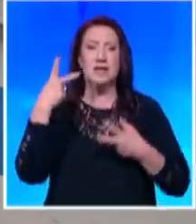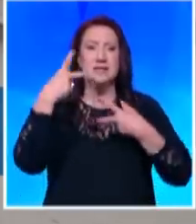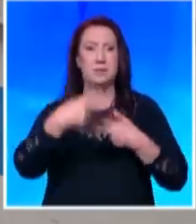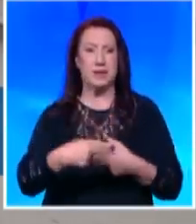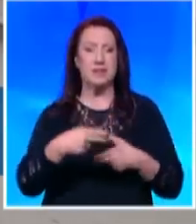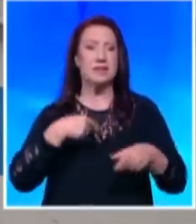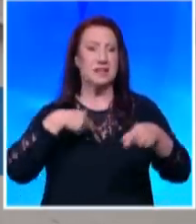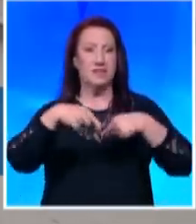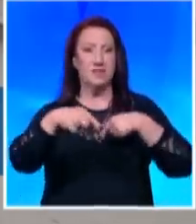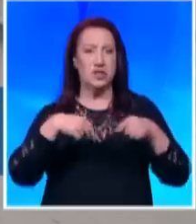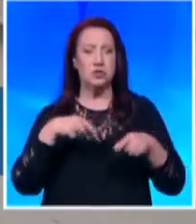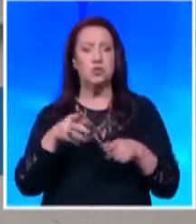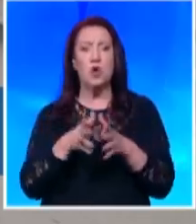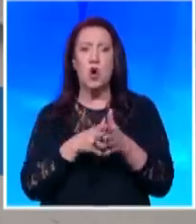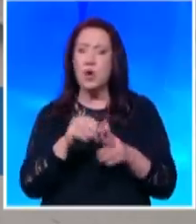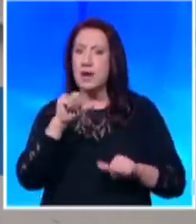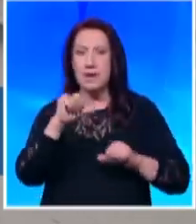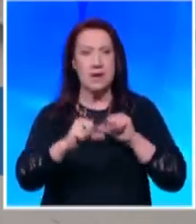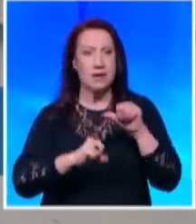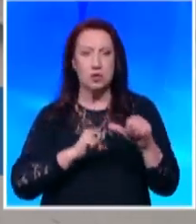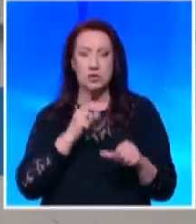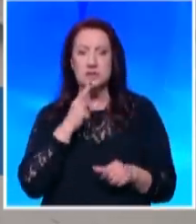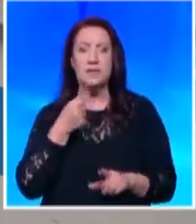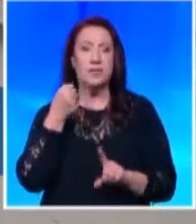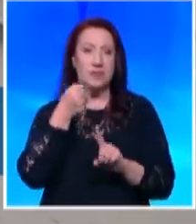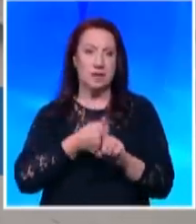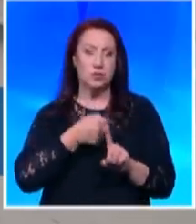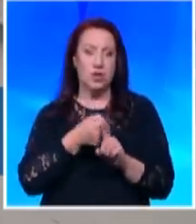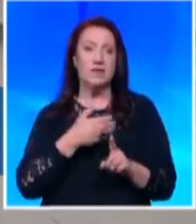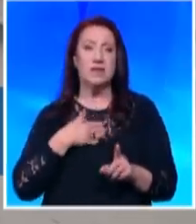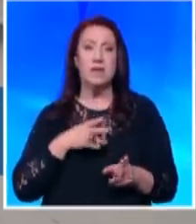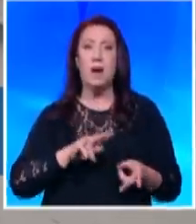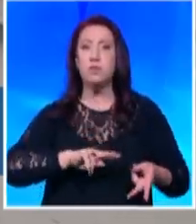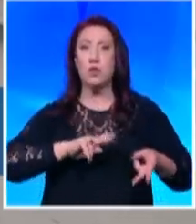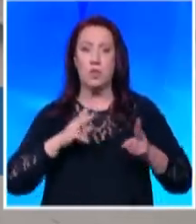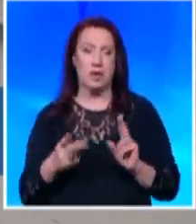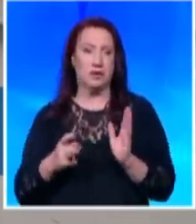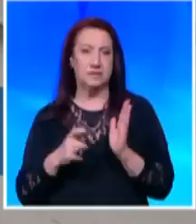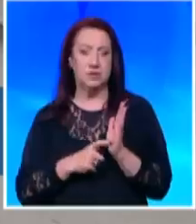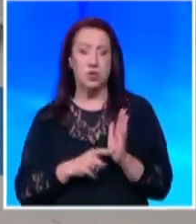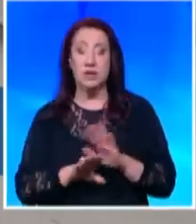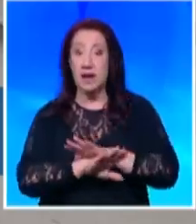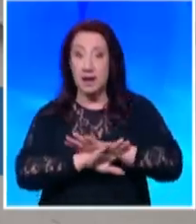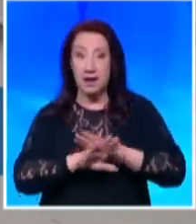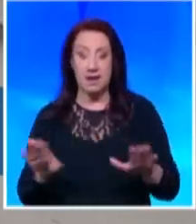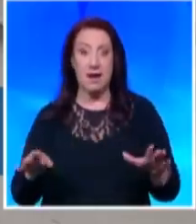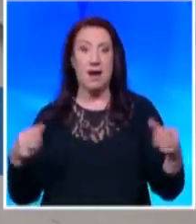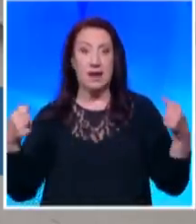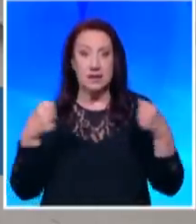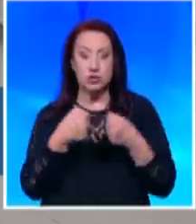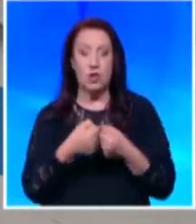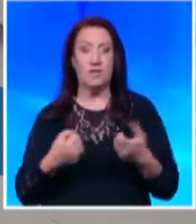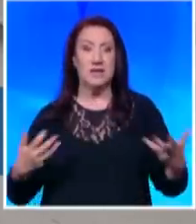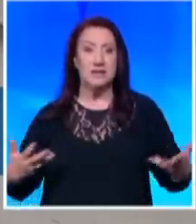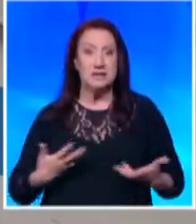булеварда. Те са гневни и настояват за промени, с които да се спре войната на пътя. За втора вечер поред има такъв протест.